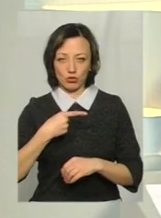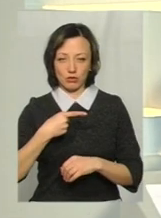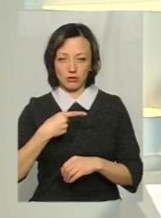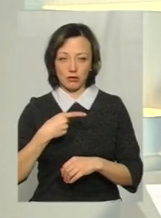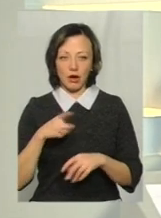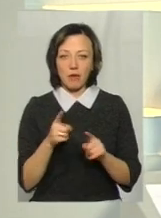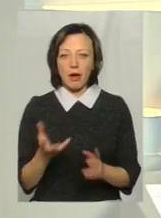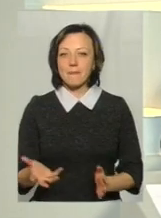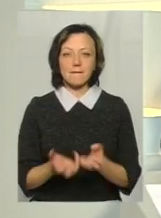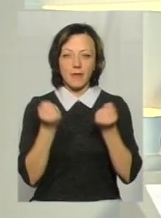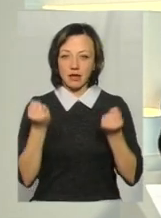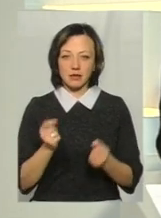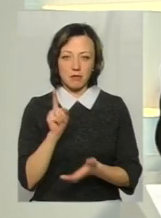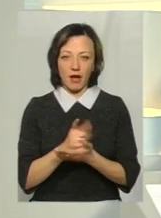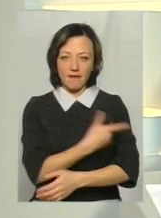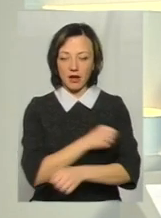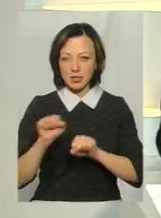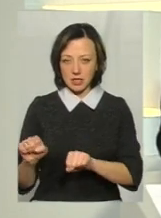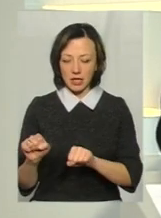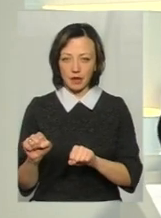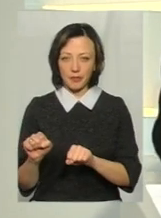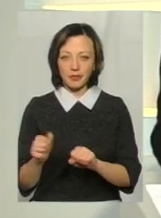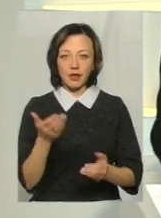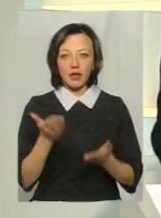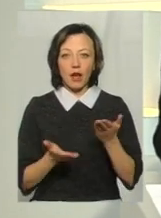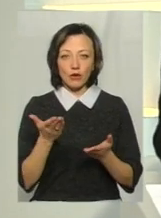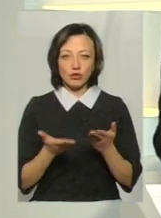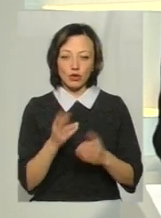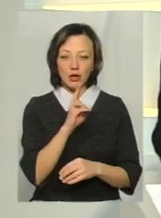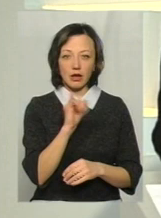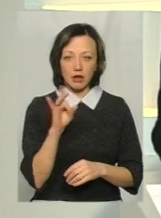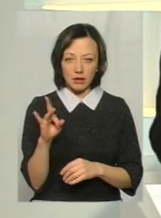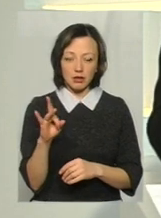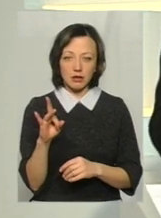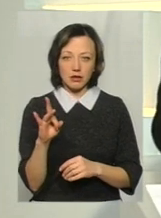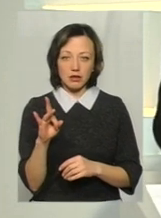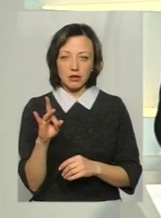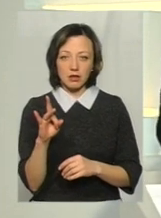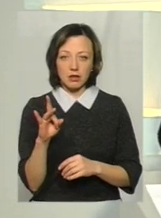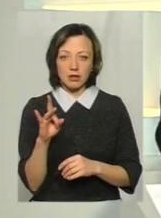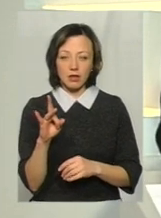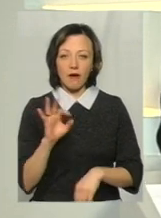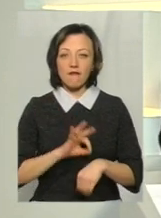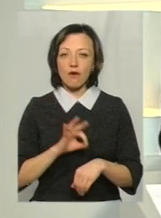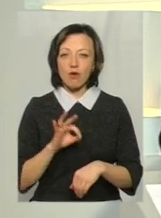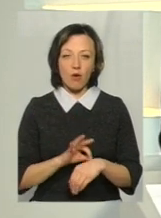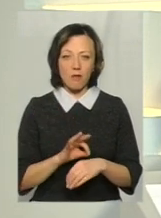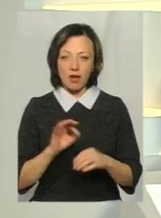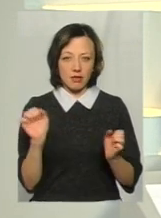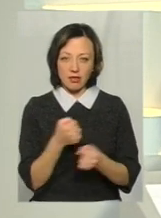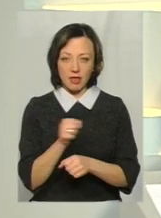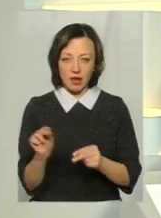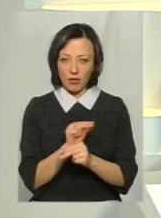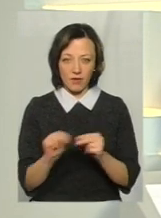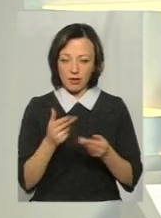як панацея, да, має врятувати вакцина. Принаймні, якщо беремо кір, хвороба, яка не виліковується, лік